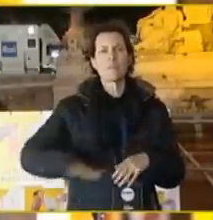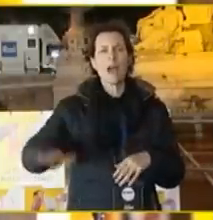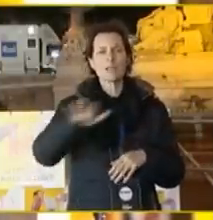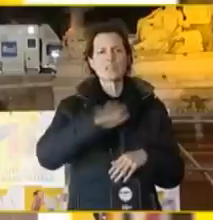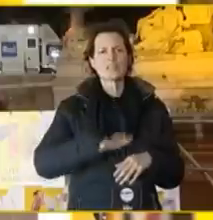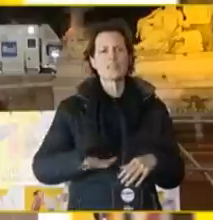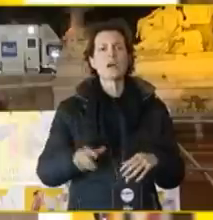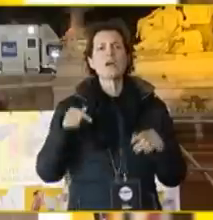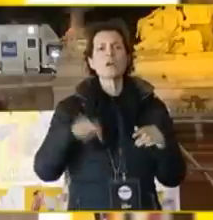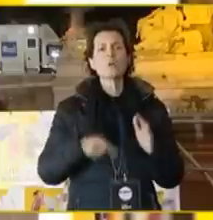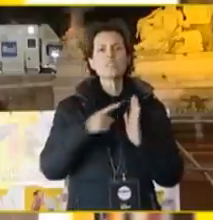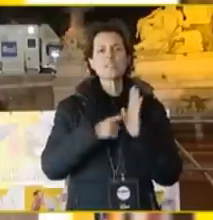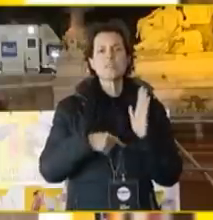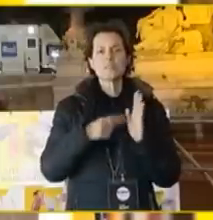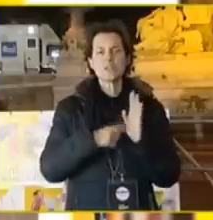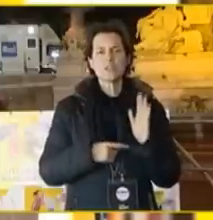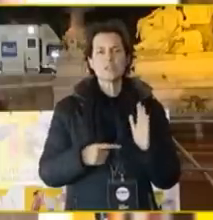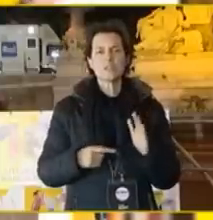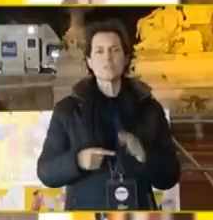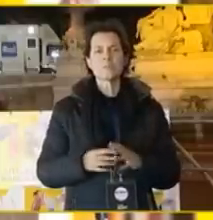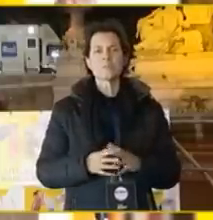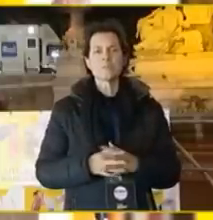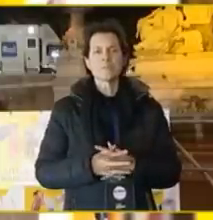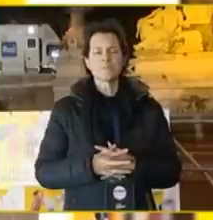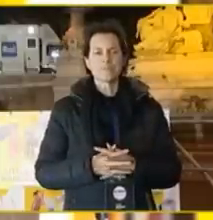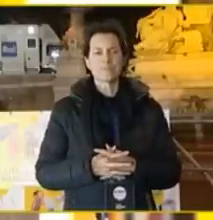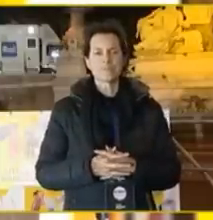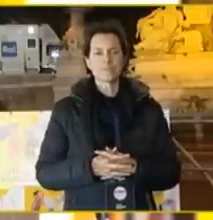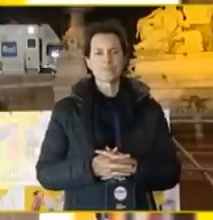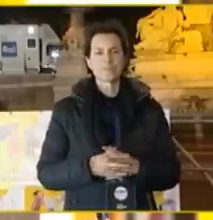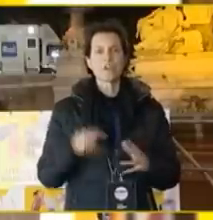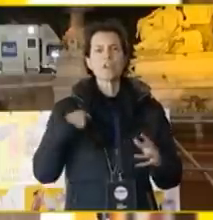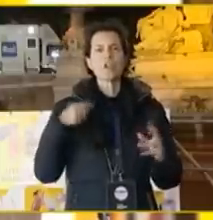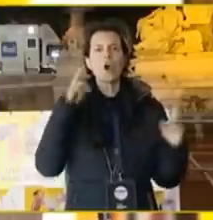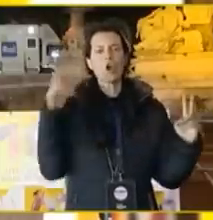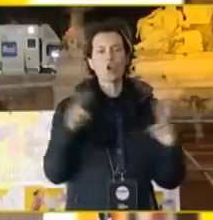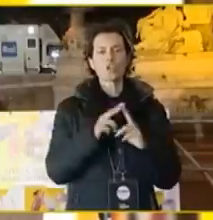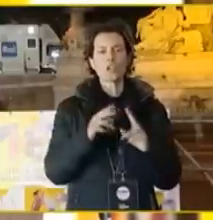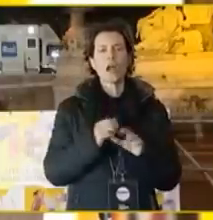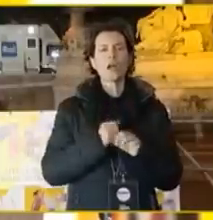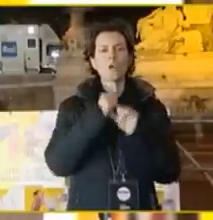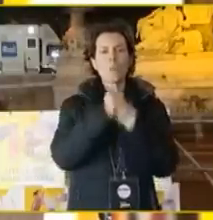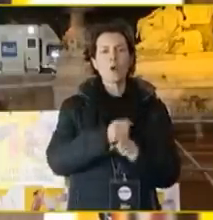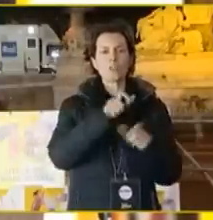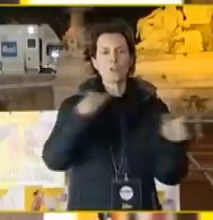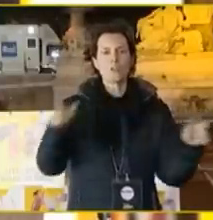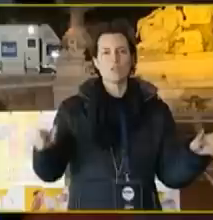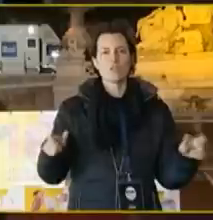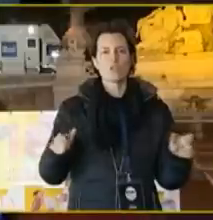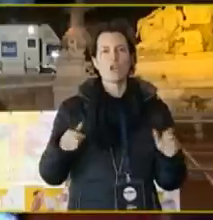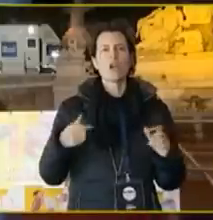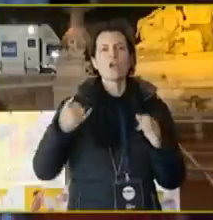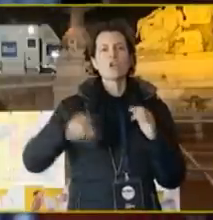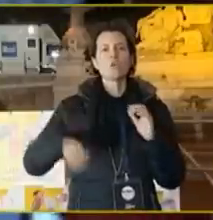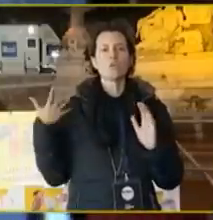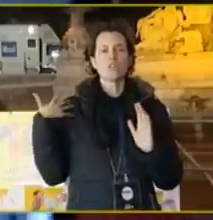stato incontrare tutti quei portavoce che sono stati eletti e per cui io in questi 5 anni da parlamentare